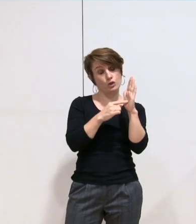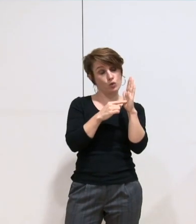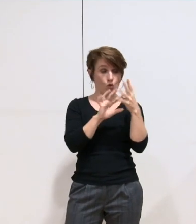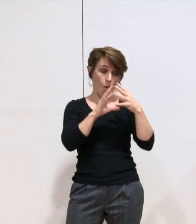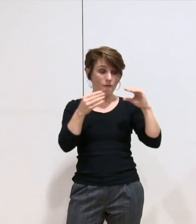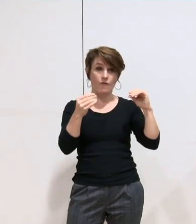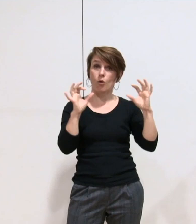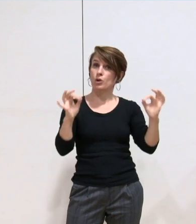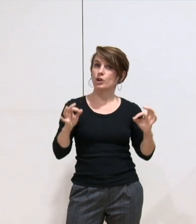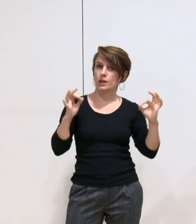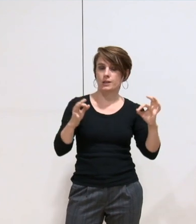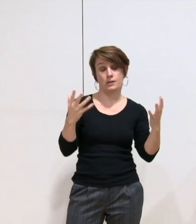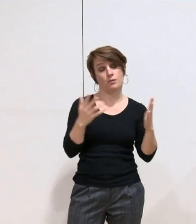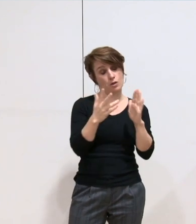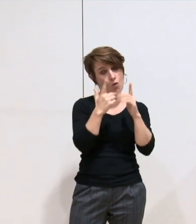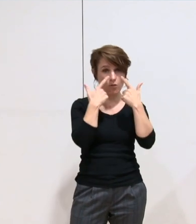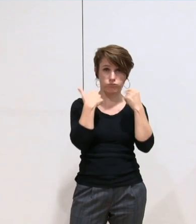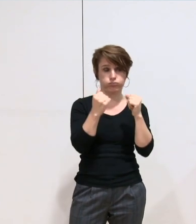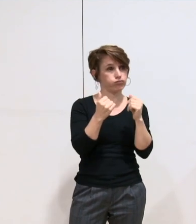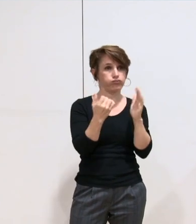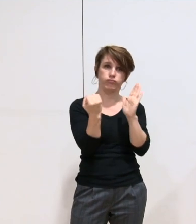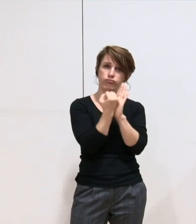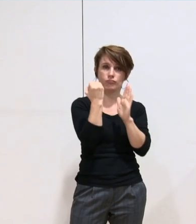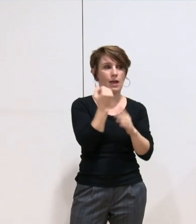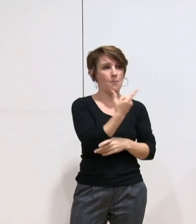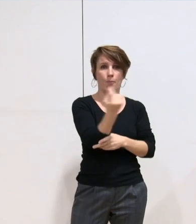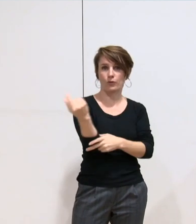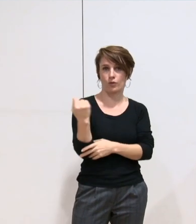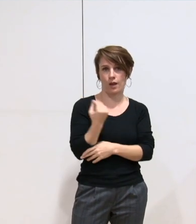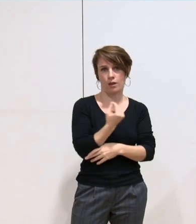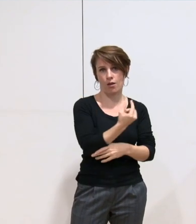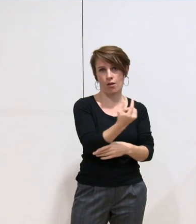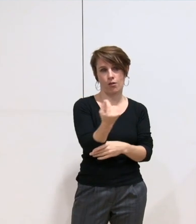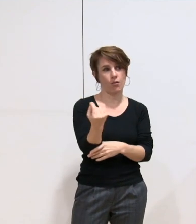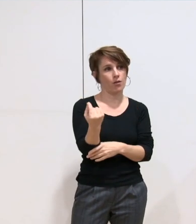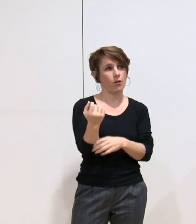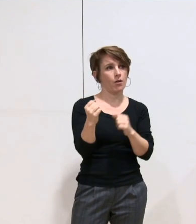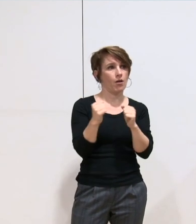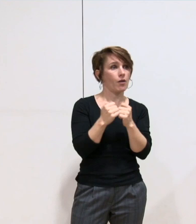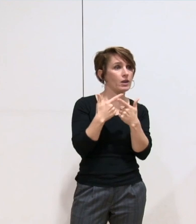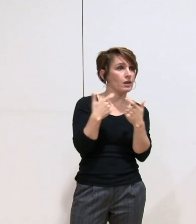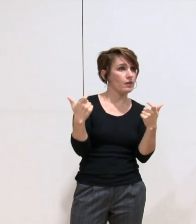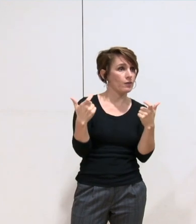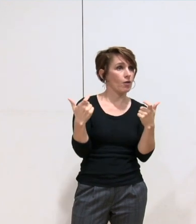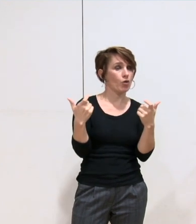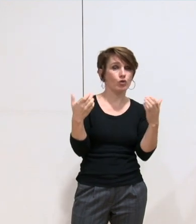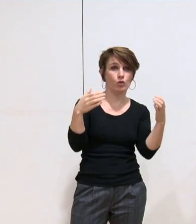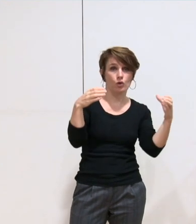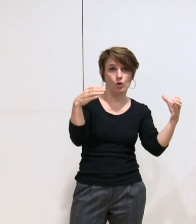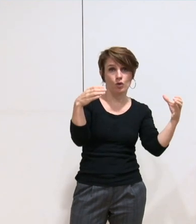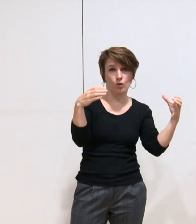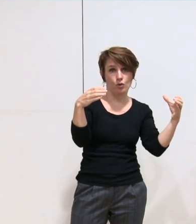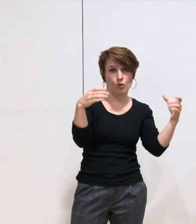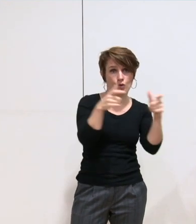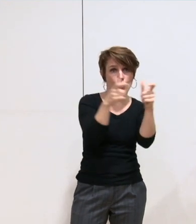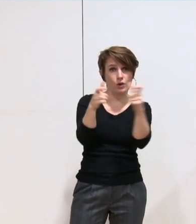à acter les partenariats que nous nouons avec différentes collectivités locales ou différentes